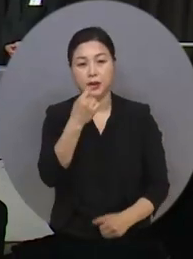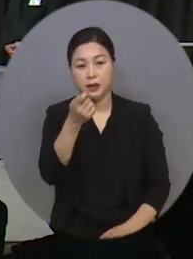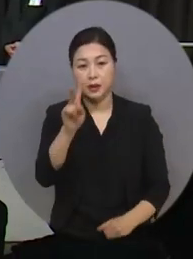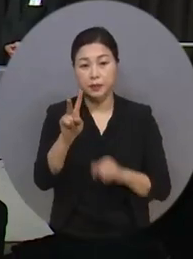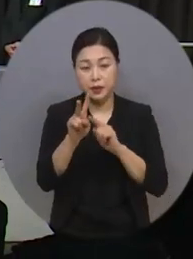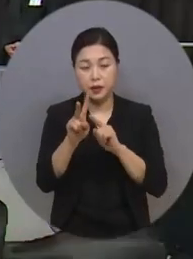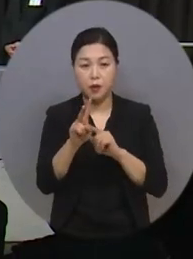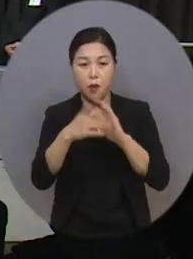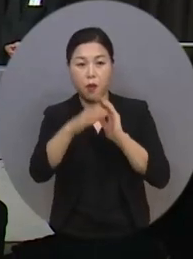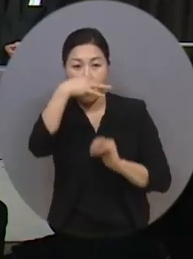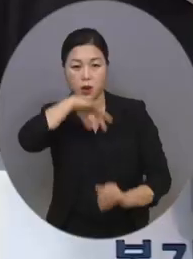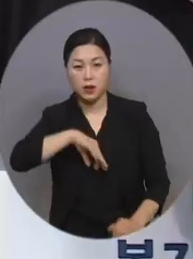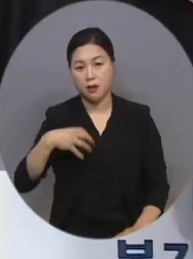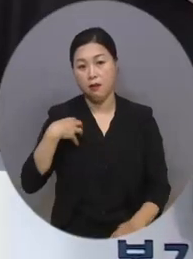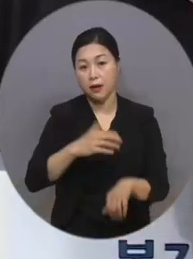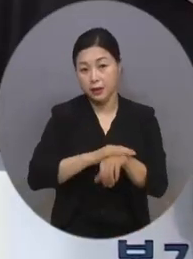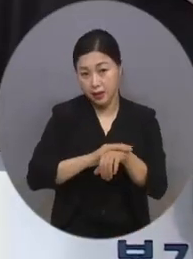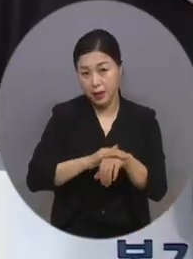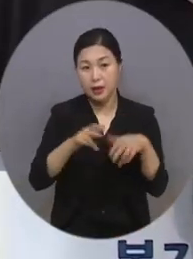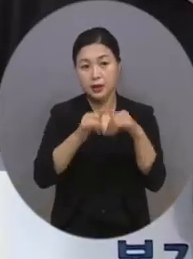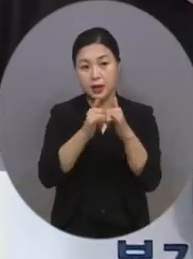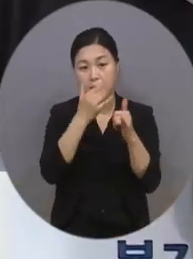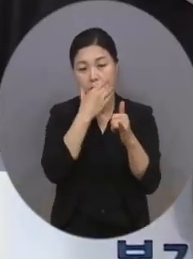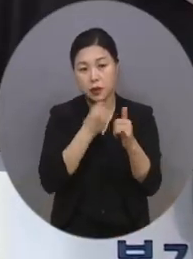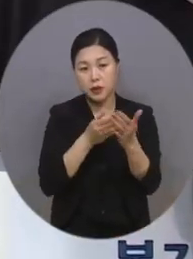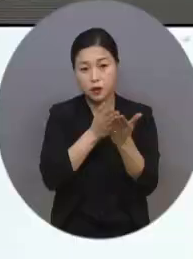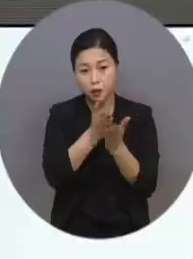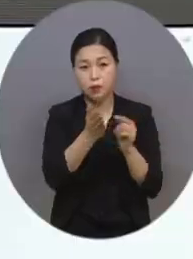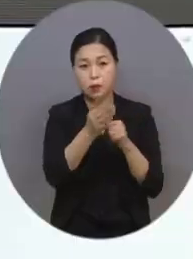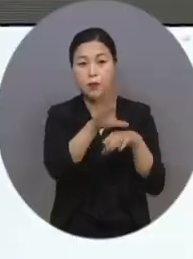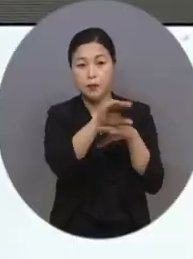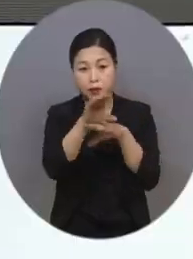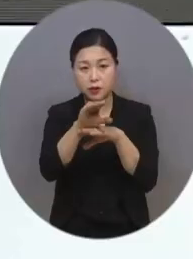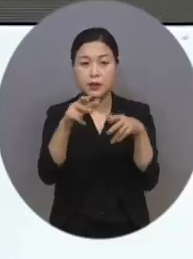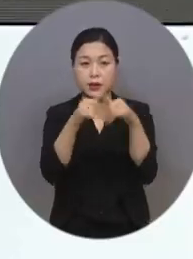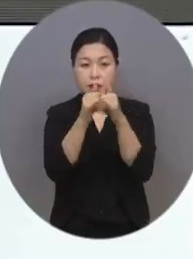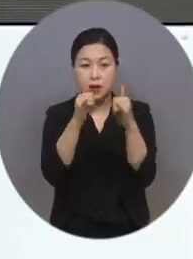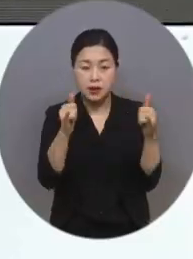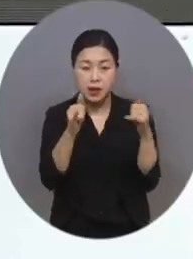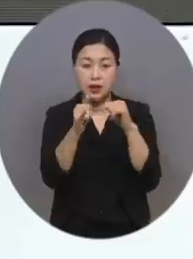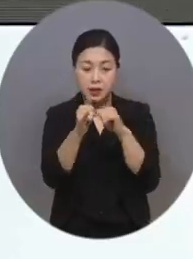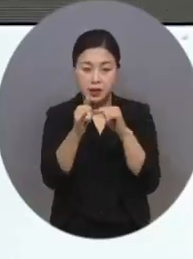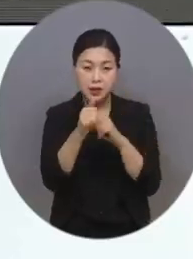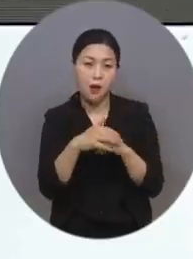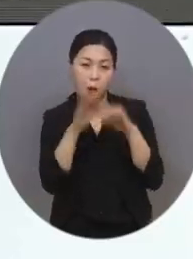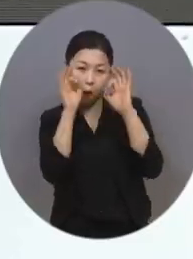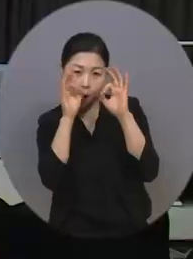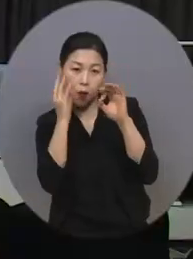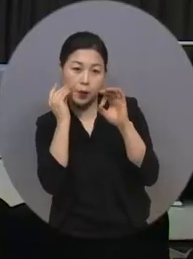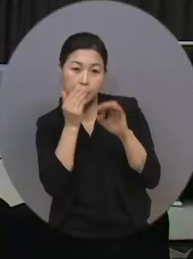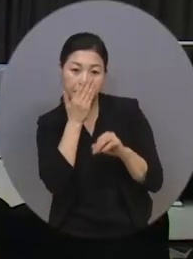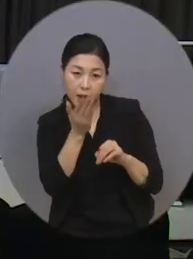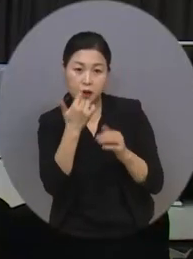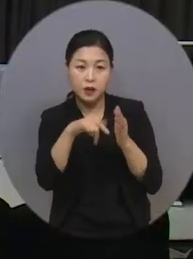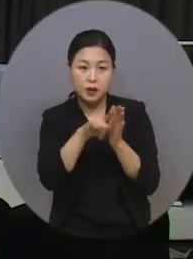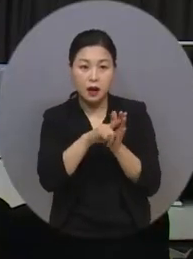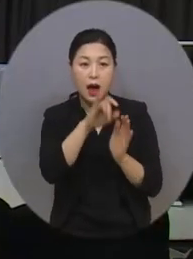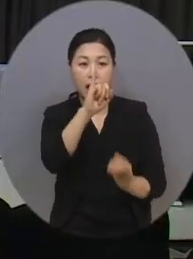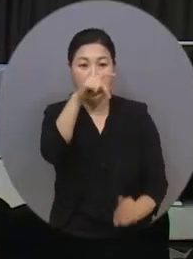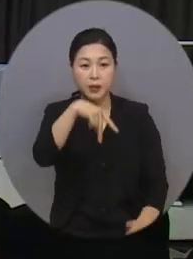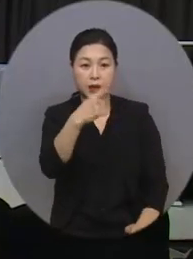복지TV는 공익적 역할을 하는 장애인복지 전문 채널로 장애인들의 방송 접근권을 높이기 위해 IPTV